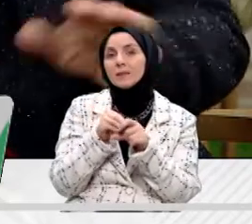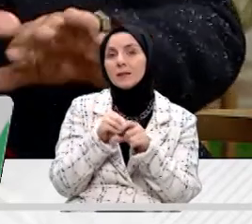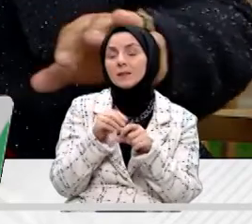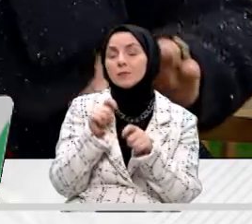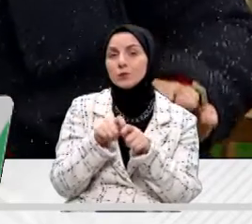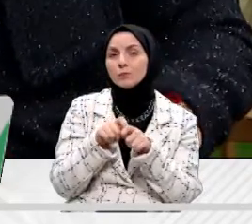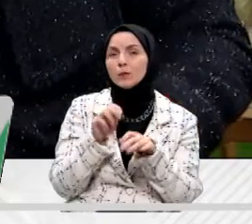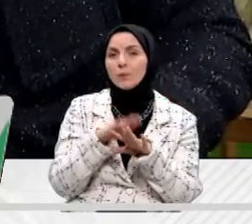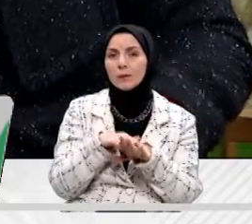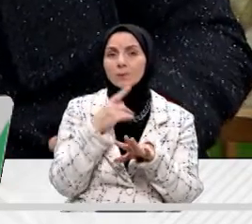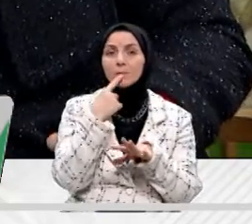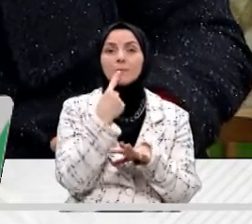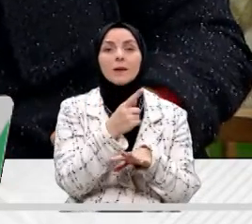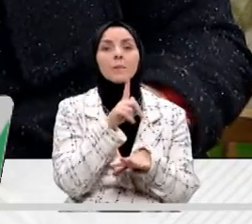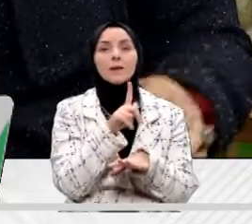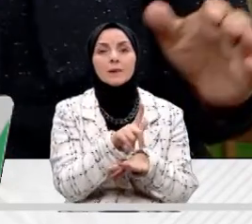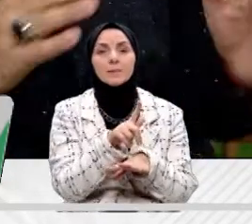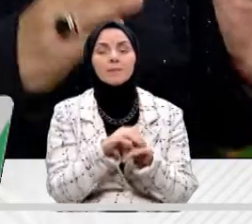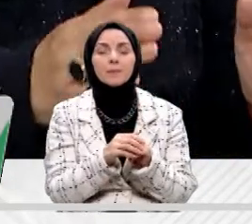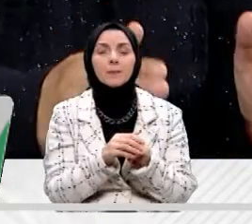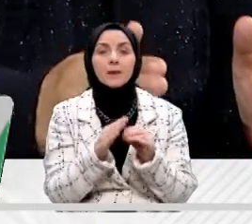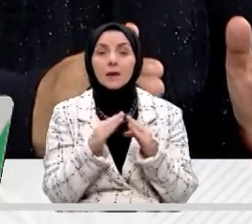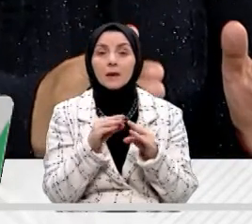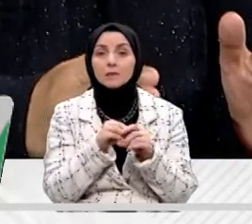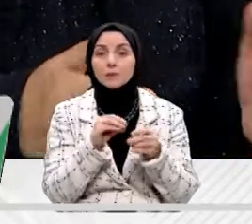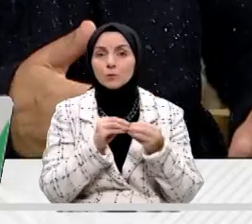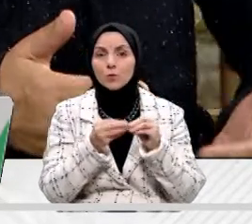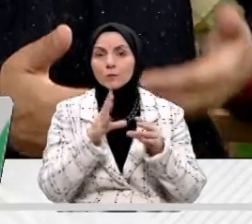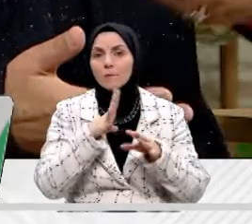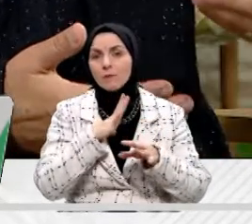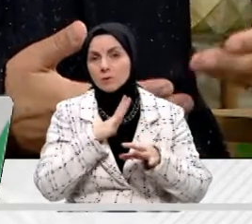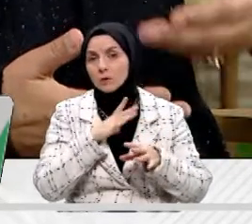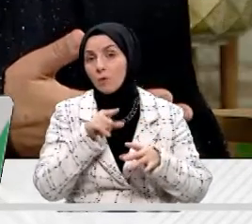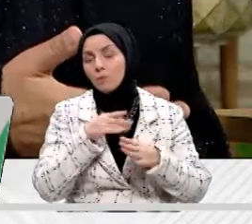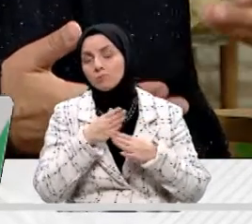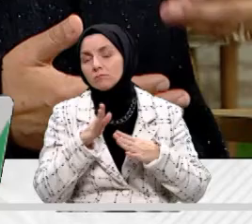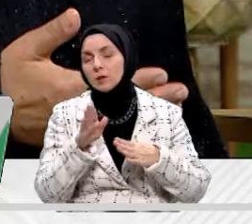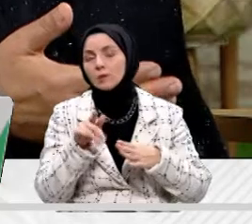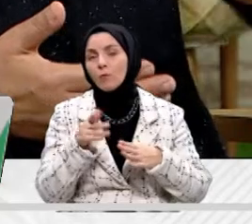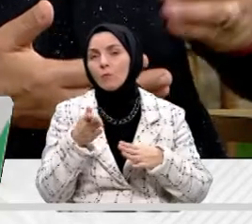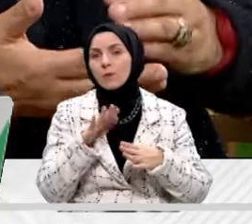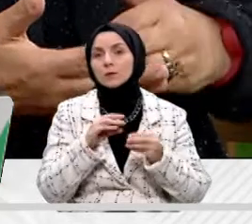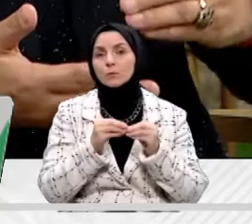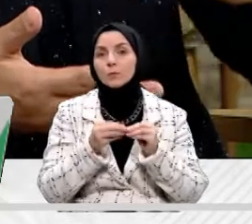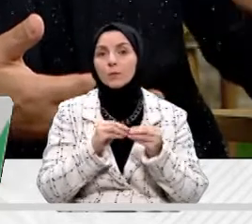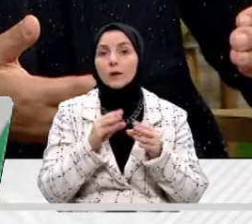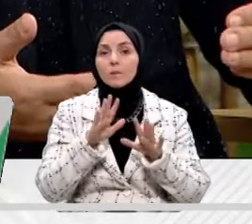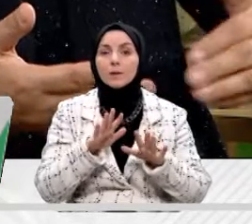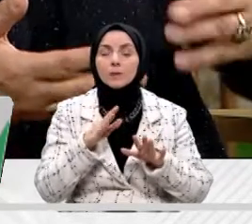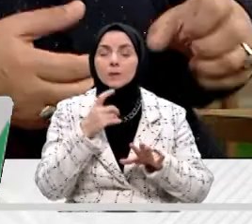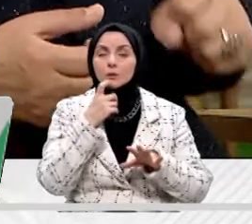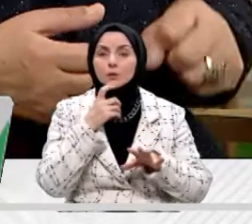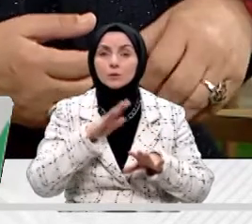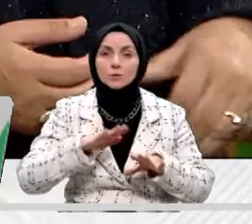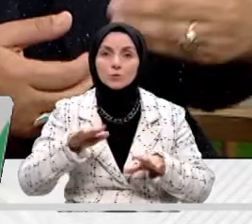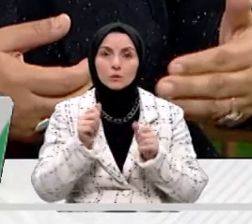evde problemler varsa o ayrı konu söyledi ama kendiyle ilgili bir nokta varsa çocuğun hemen büyütmeye başlasın hemen büyütsün yatak varsa ayırsın